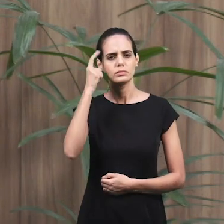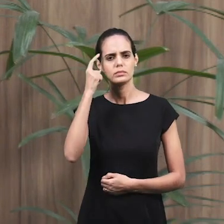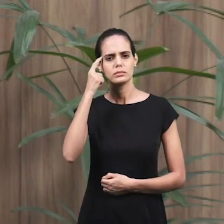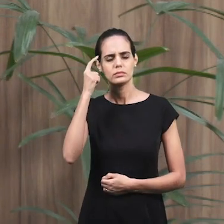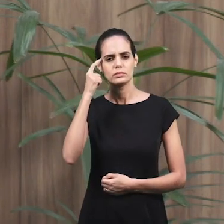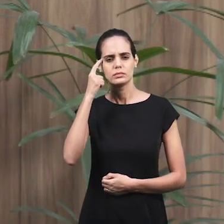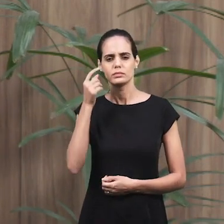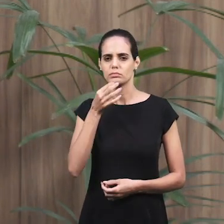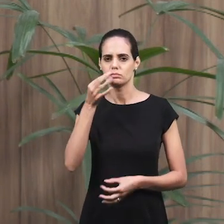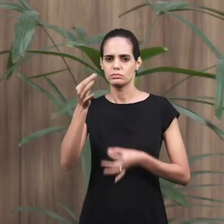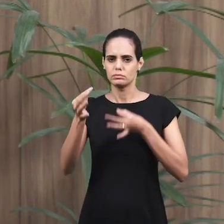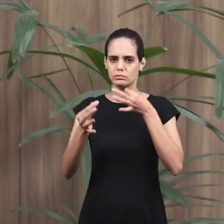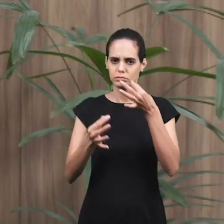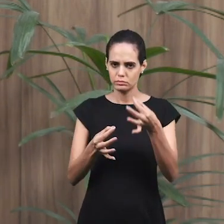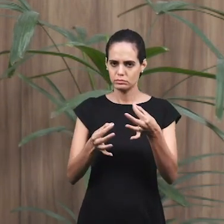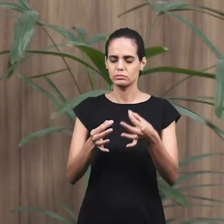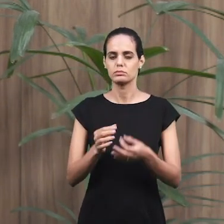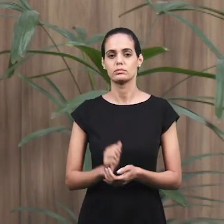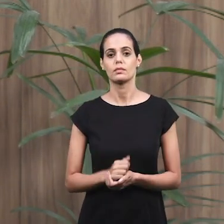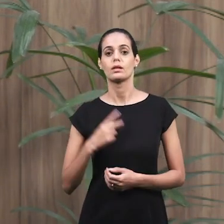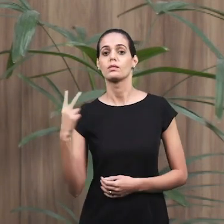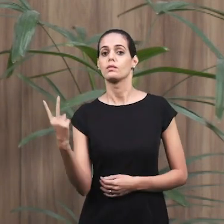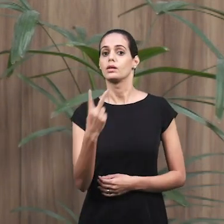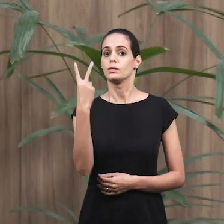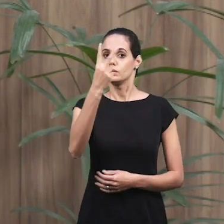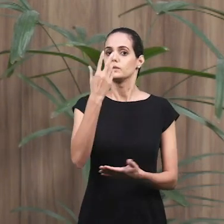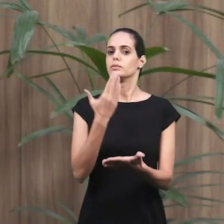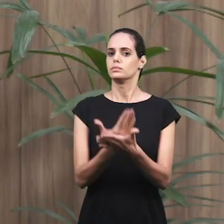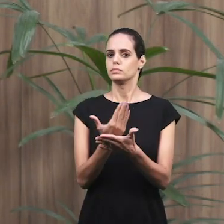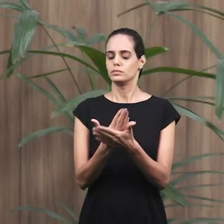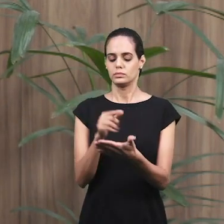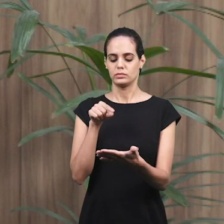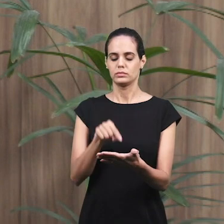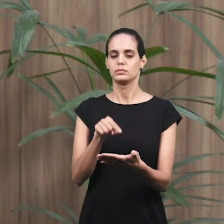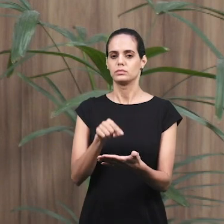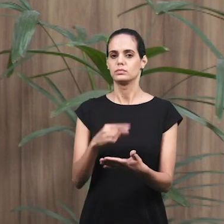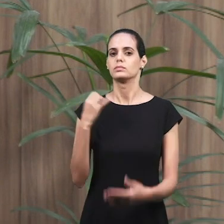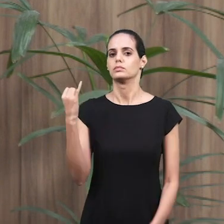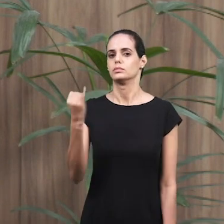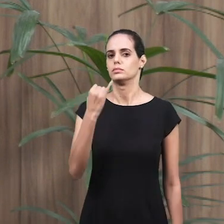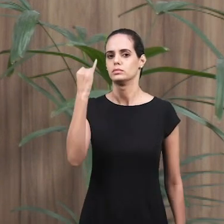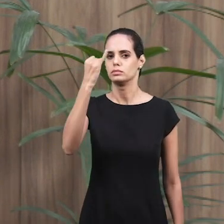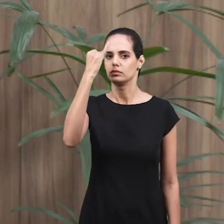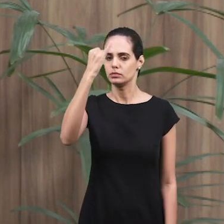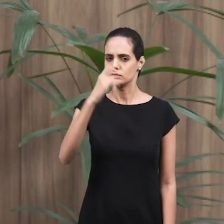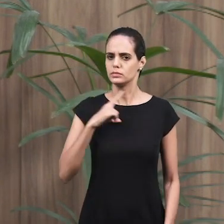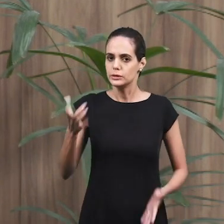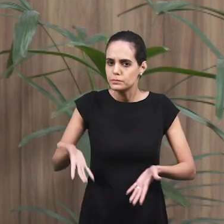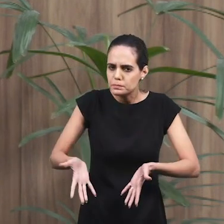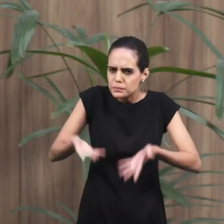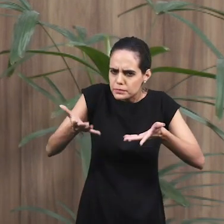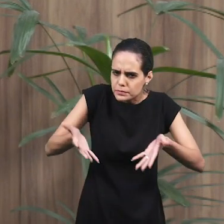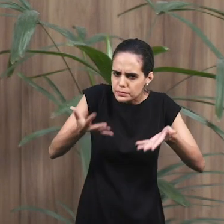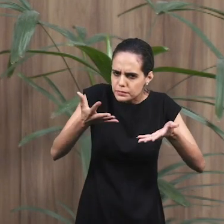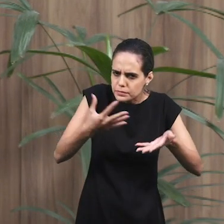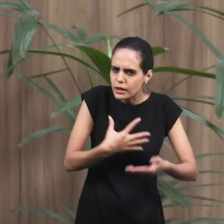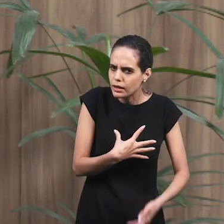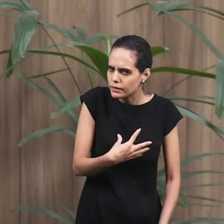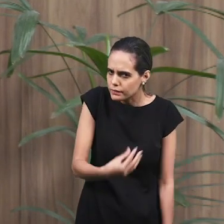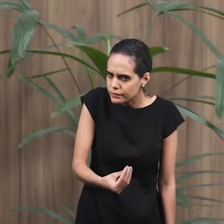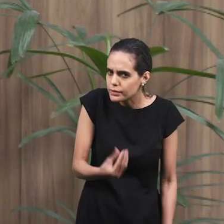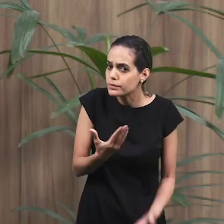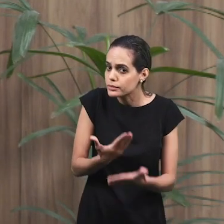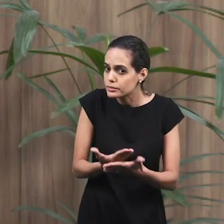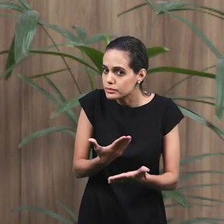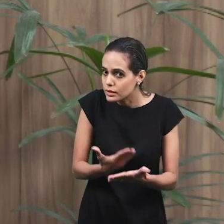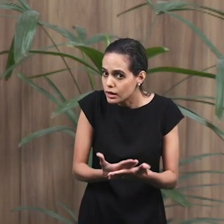ces recommandations, c'est de donner de la valeur aux études. Nous sommes en train de motiver nos enfants à étudier. Nous devons être